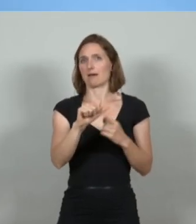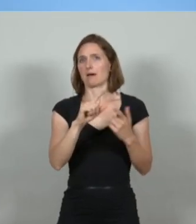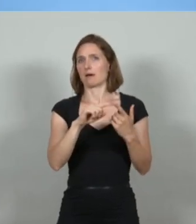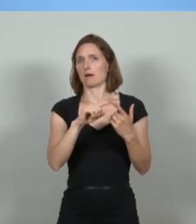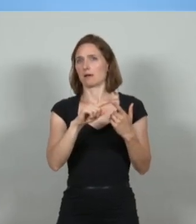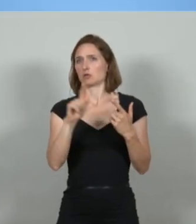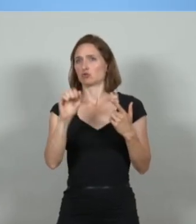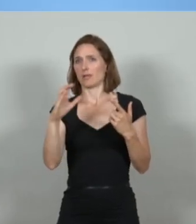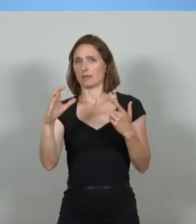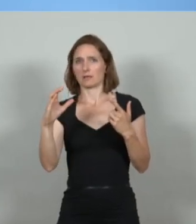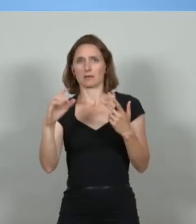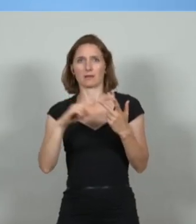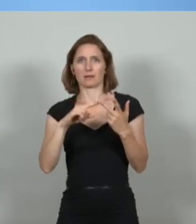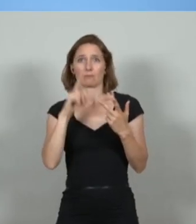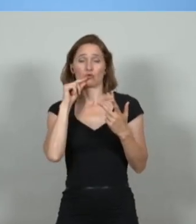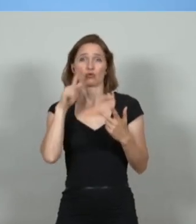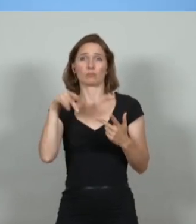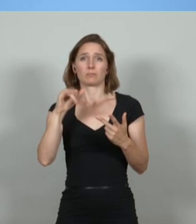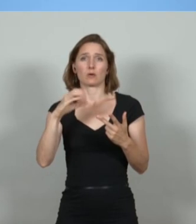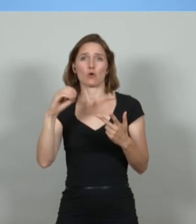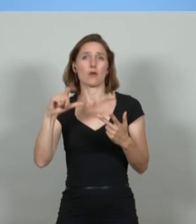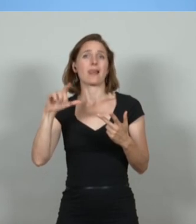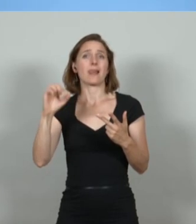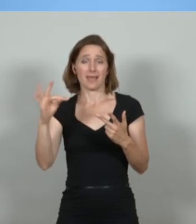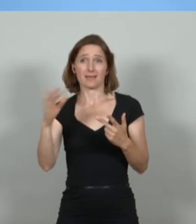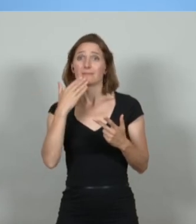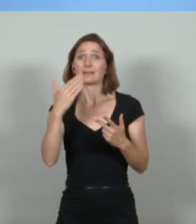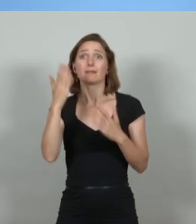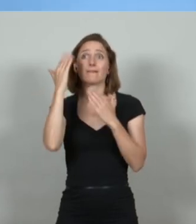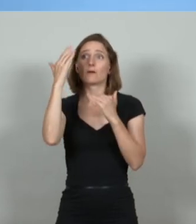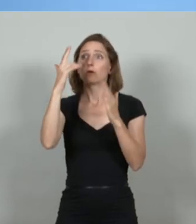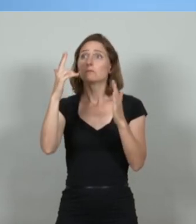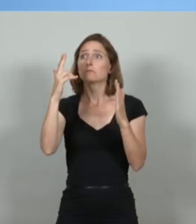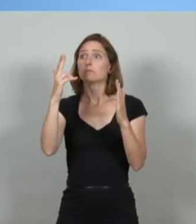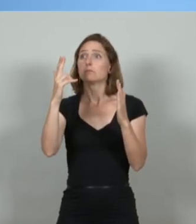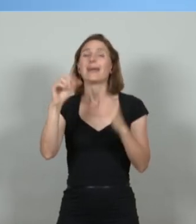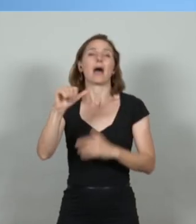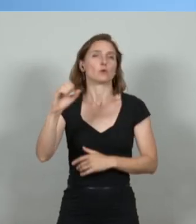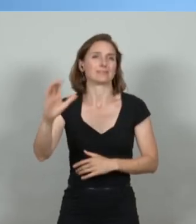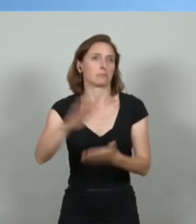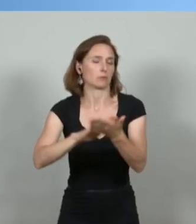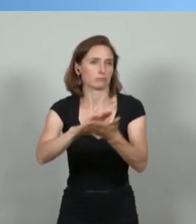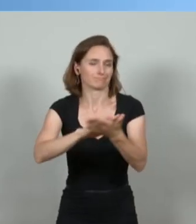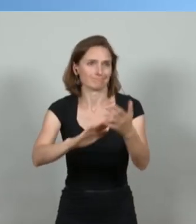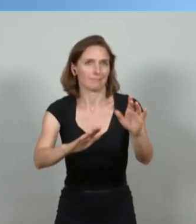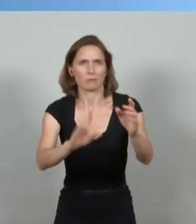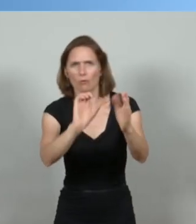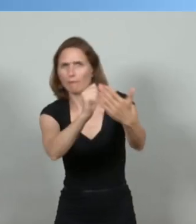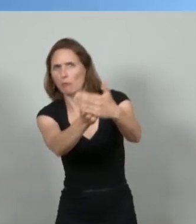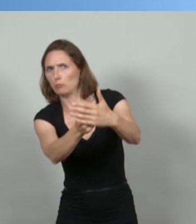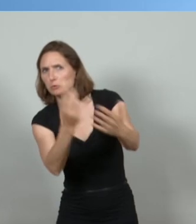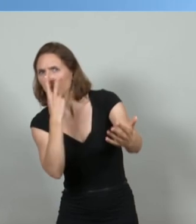Jacques et Monsieur picolé merci ce vœu et AEC excusez-moi ah oui il est au fond